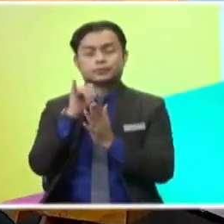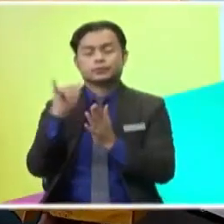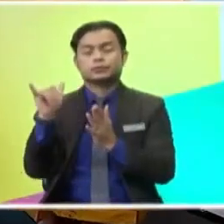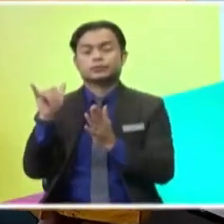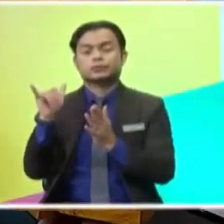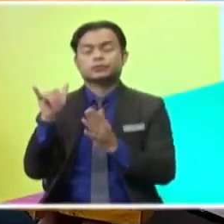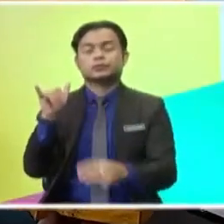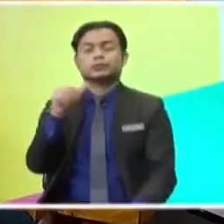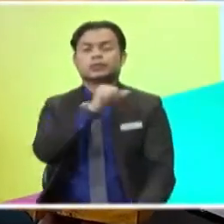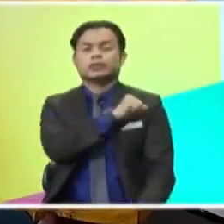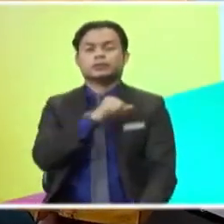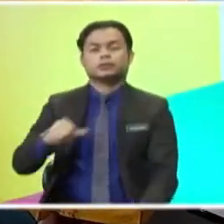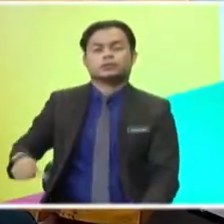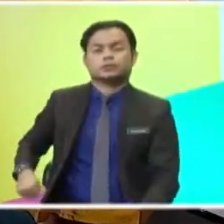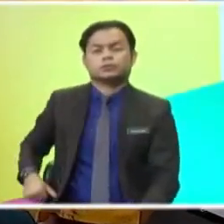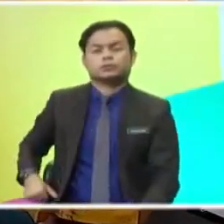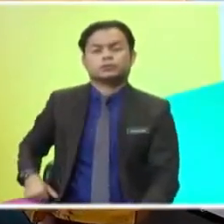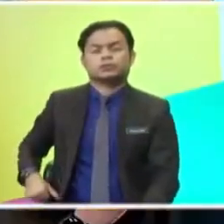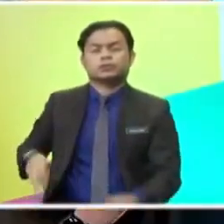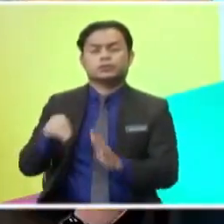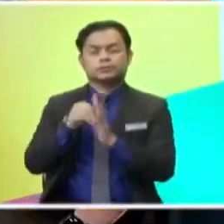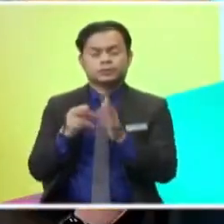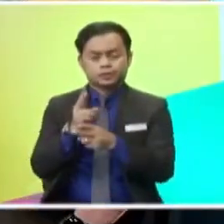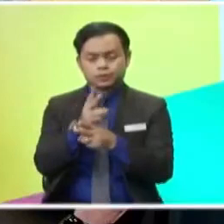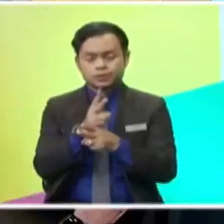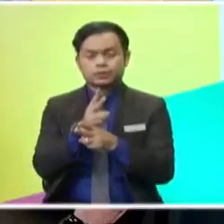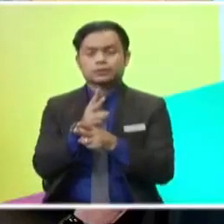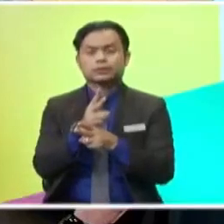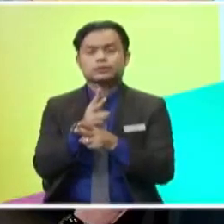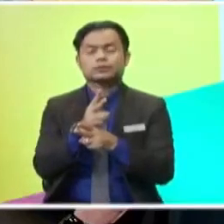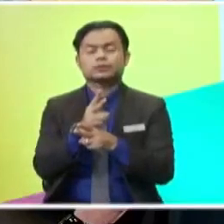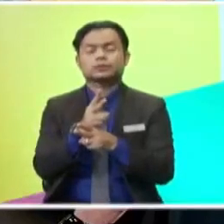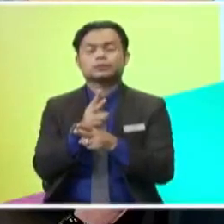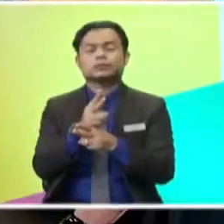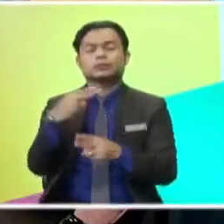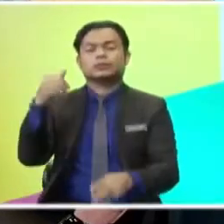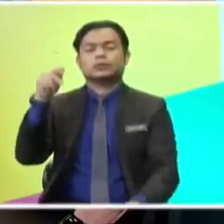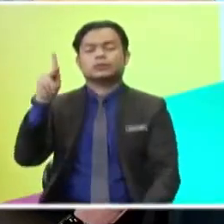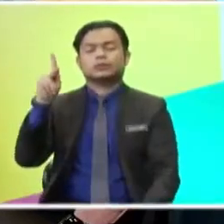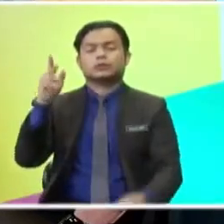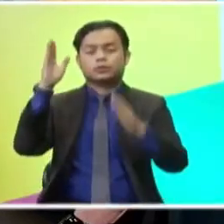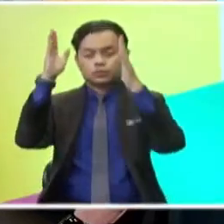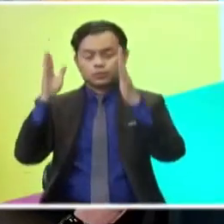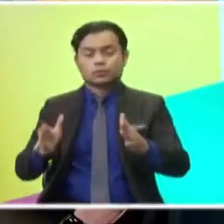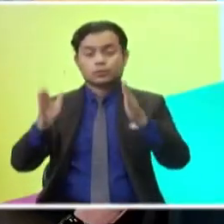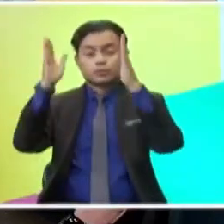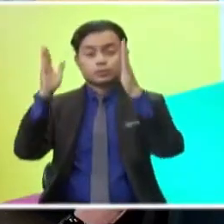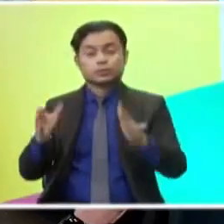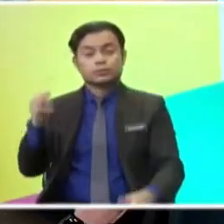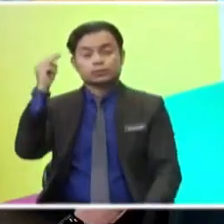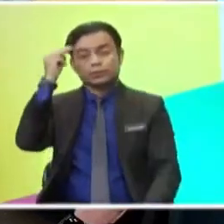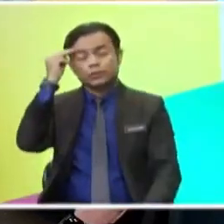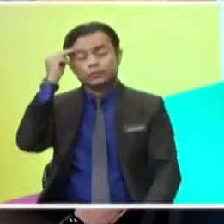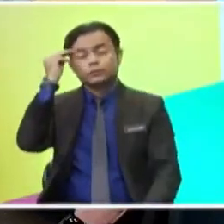untuk melindungi hak dan keistimewaan orang-orang Melayu, kaum bumi putra